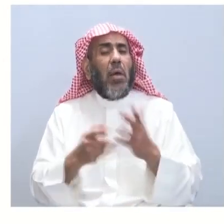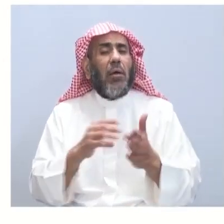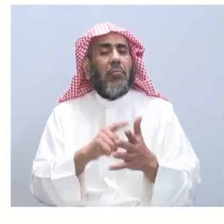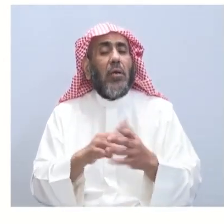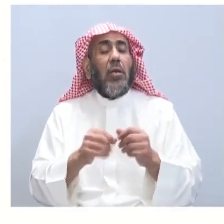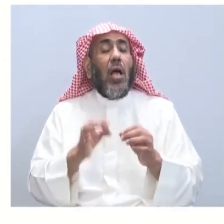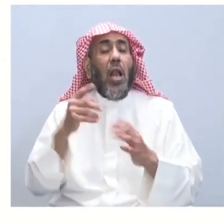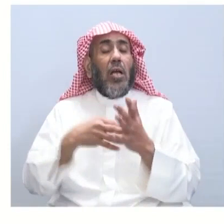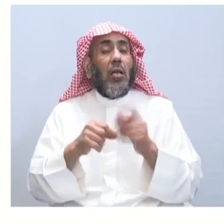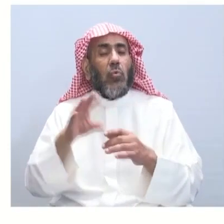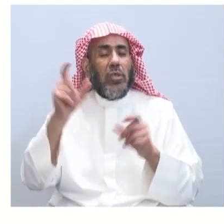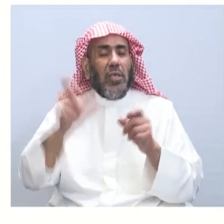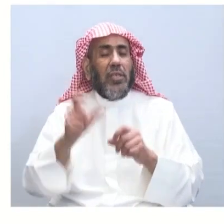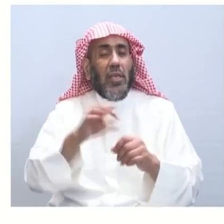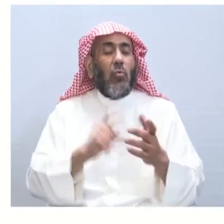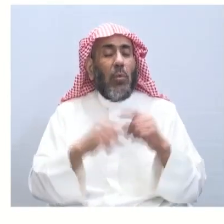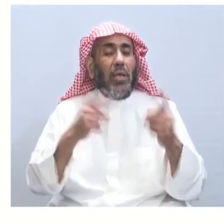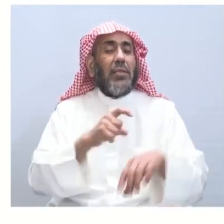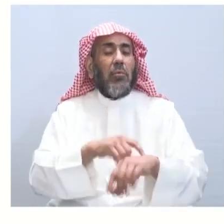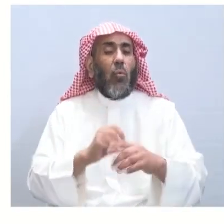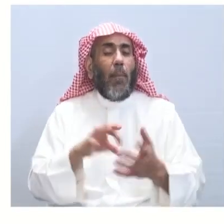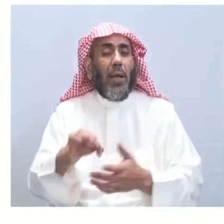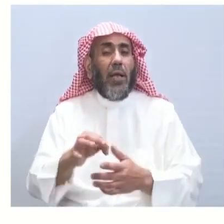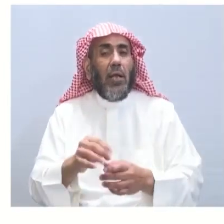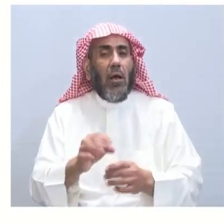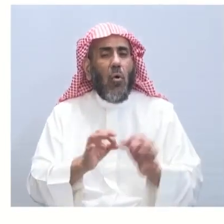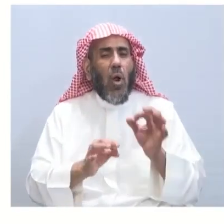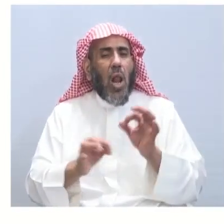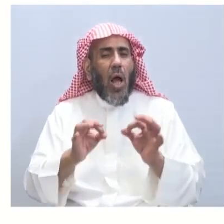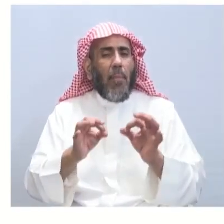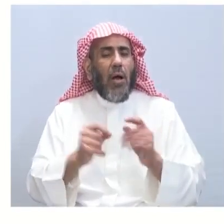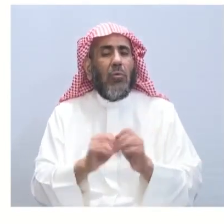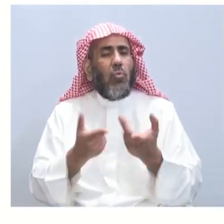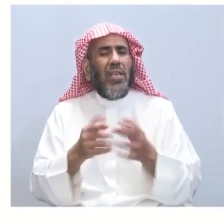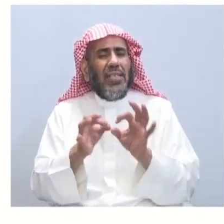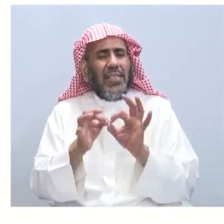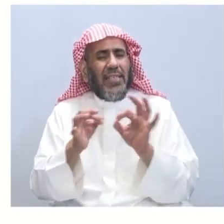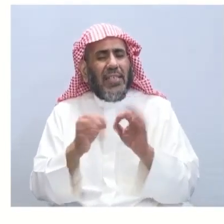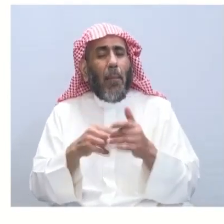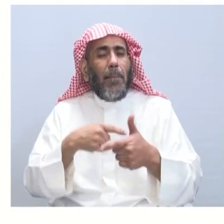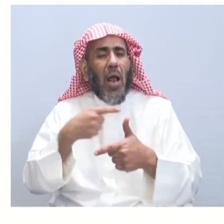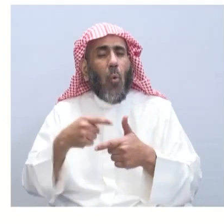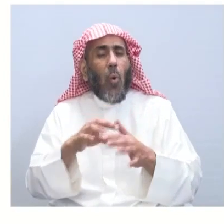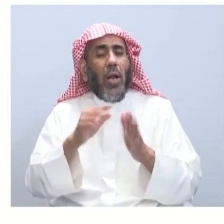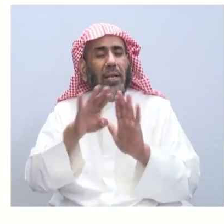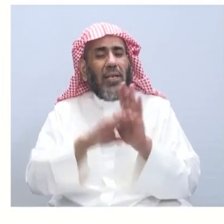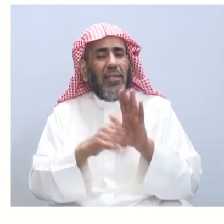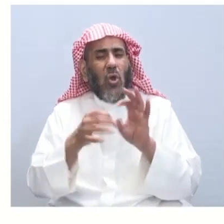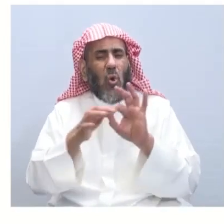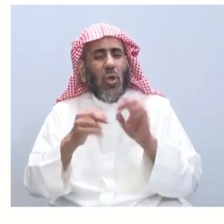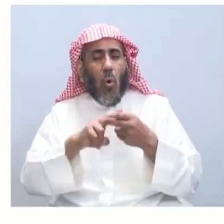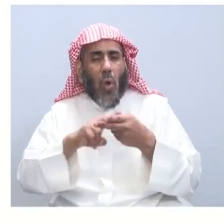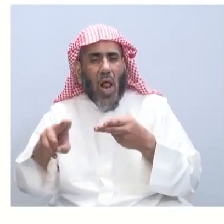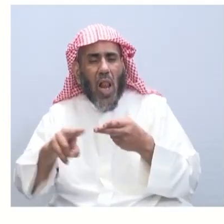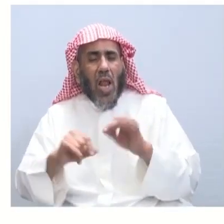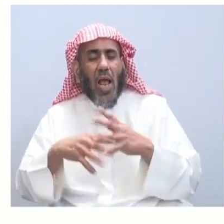الاحداث والشخصيات والبيئه المكان والزمان وايضا الحبكه ما يسمى بال الحبكه كامله من اول النص الى اخره العقده والحل الى